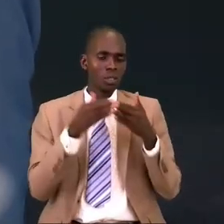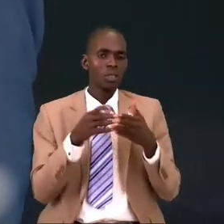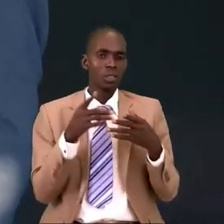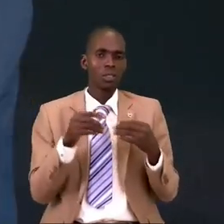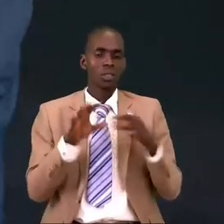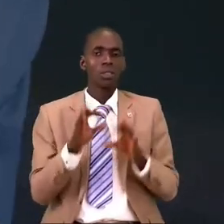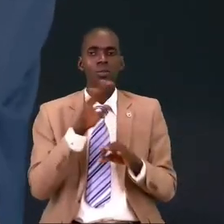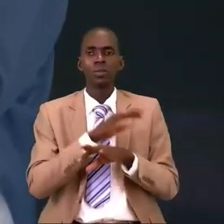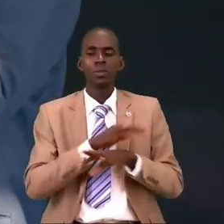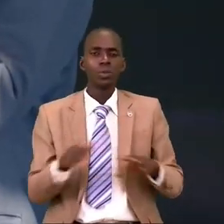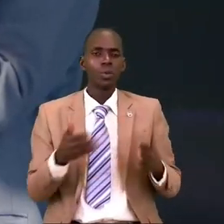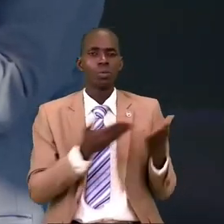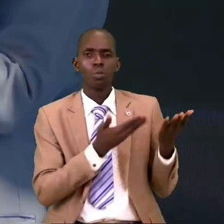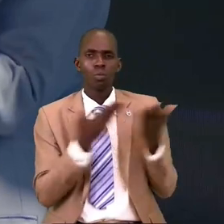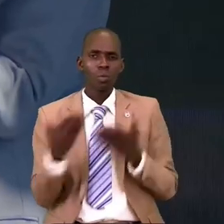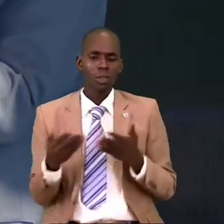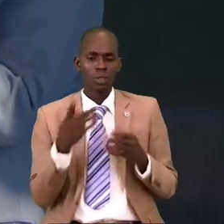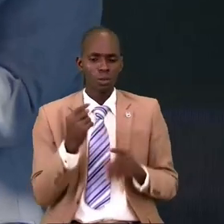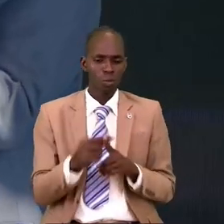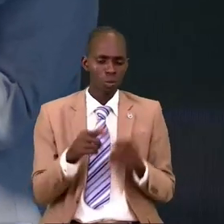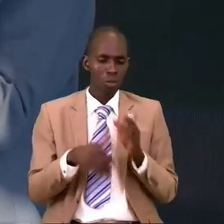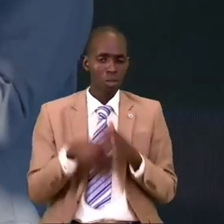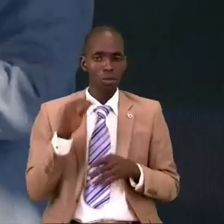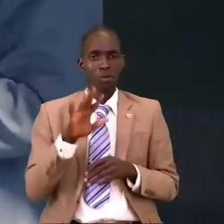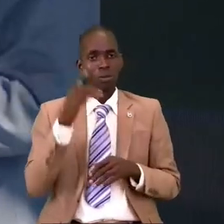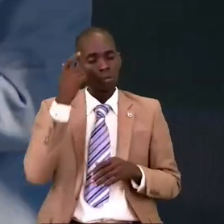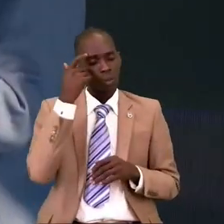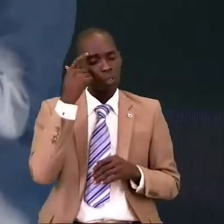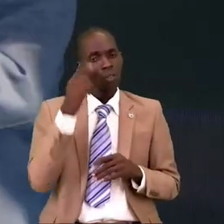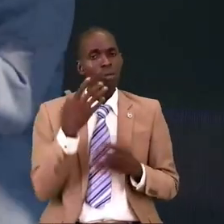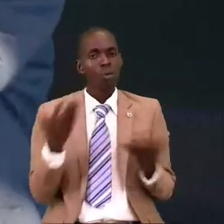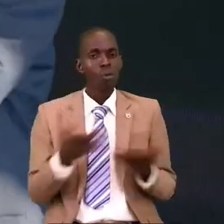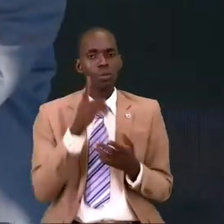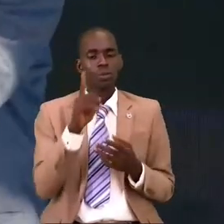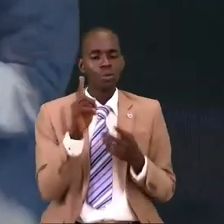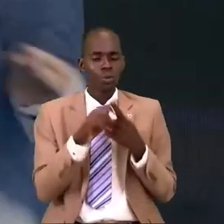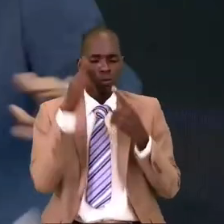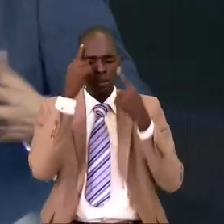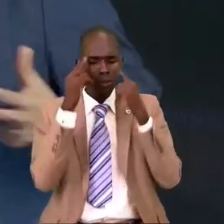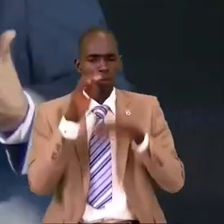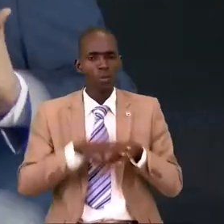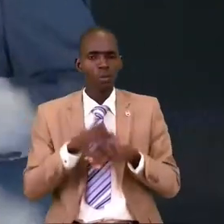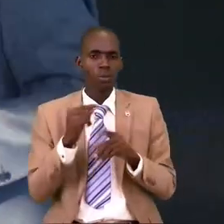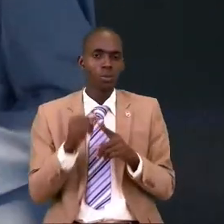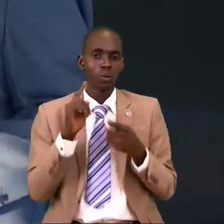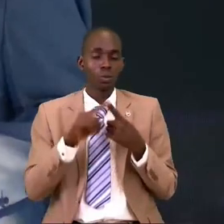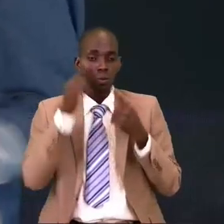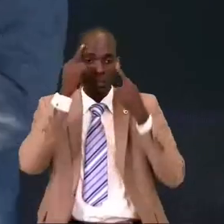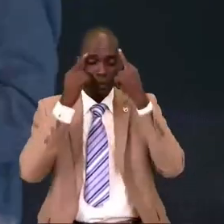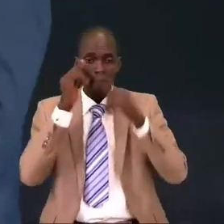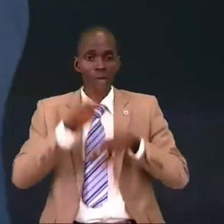faut méditer, la parole qu'il faut méditer et les choses pratiques qu'il faut méditer, ton esprit